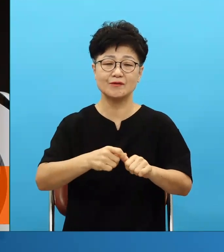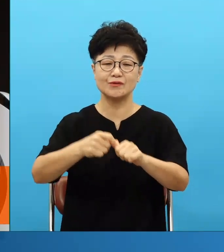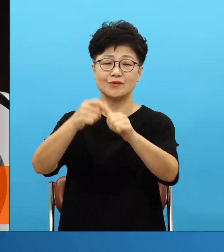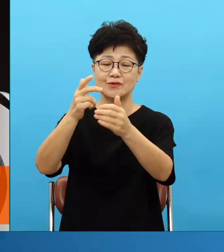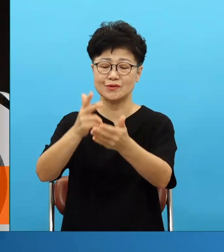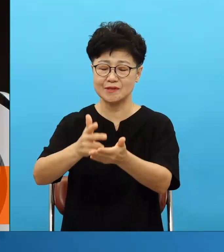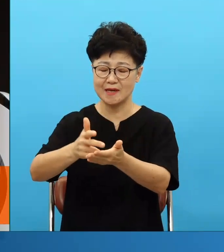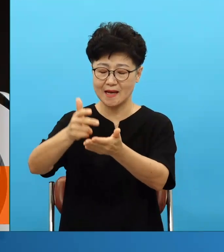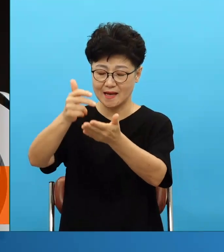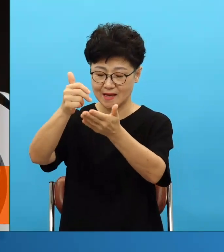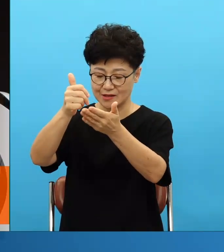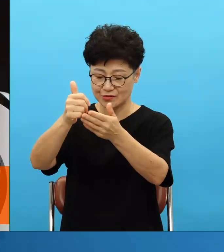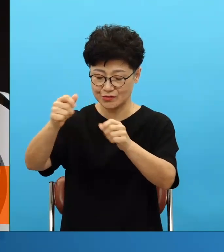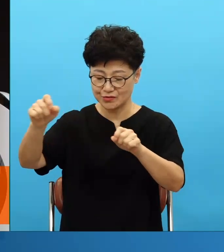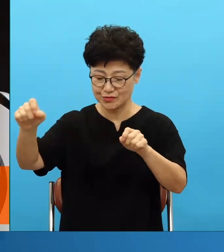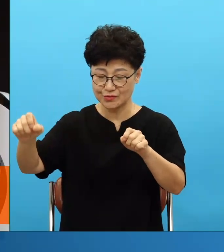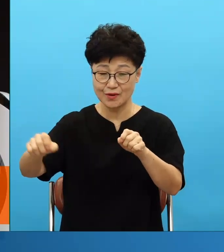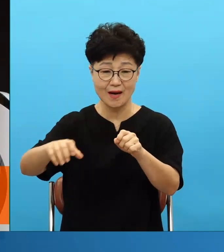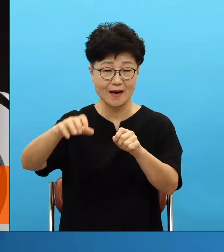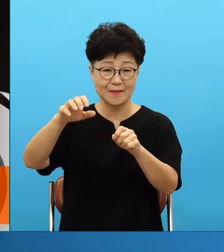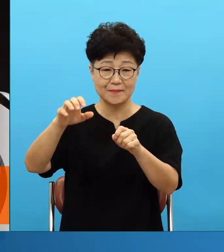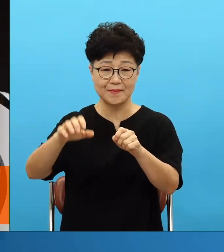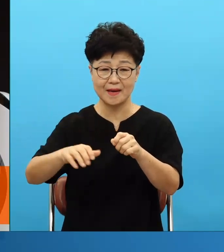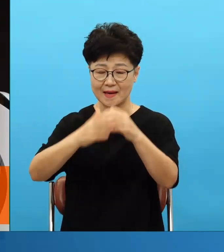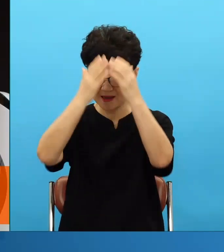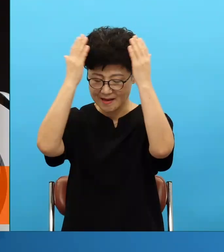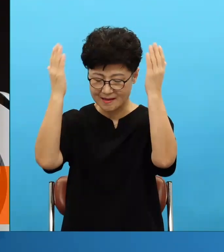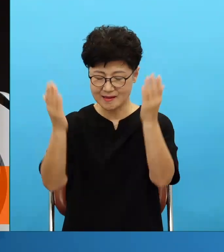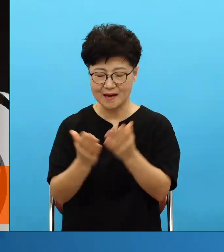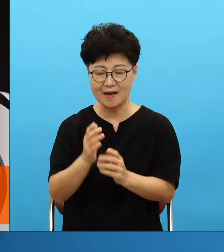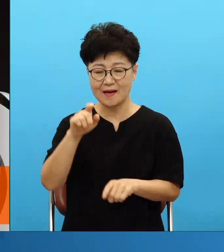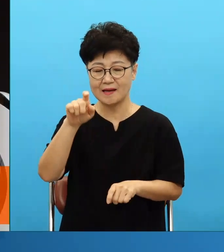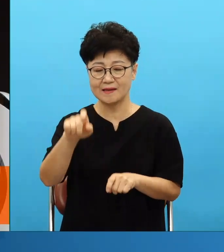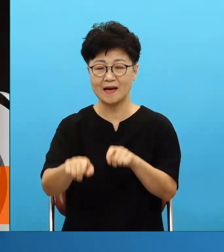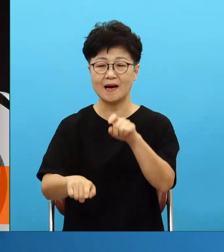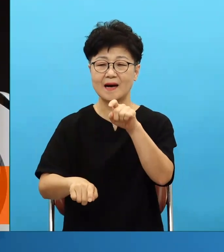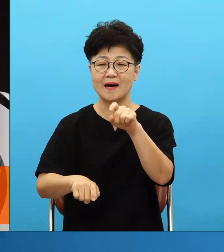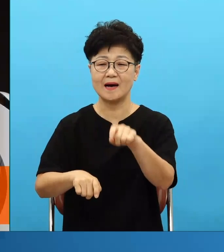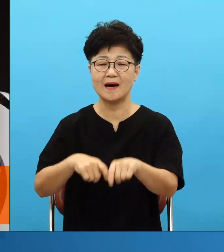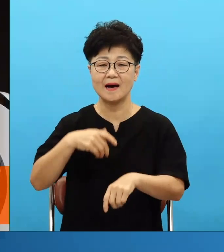우리 구세주 앞에 다